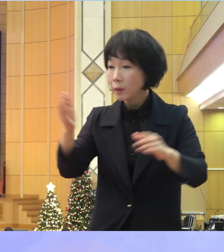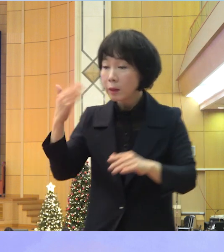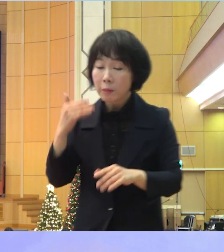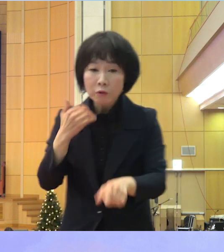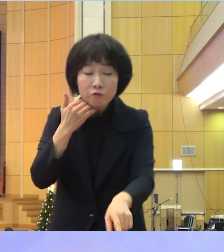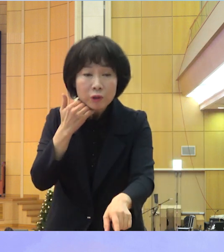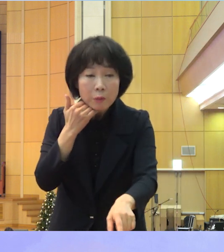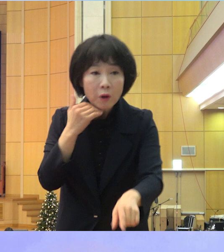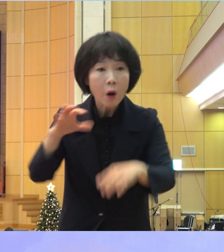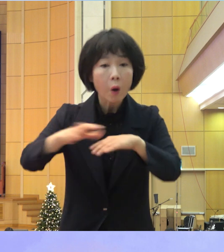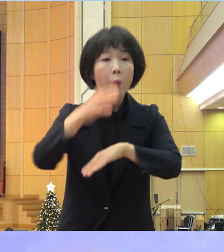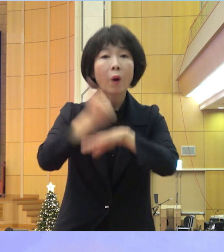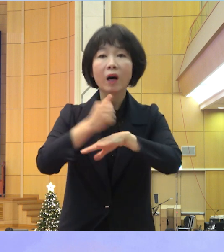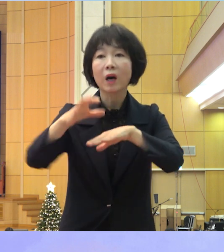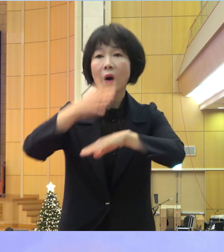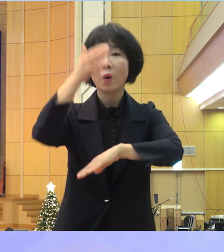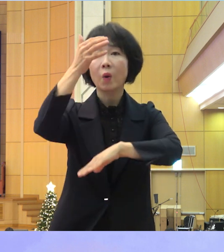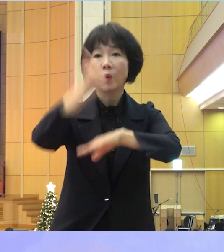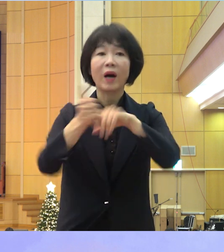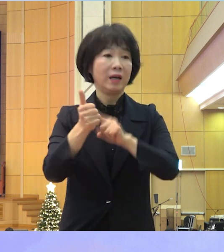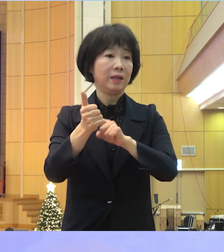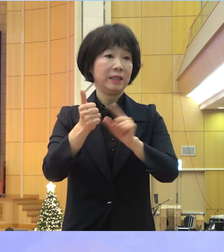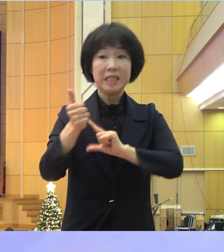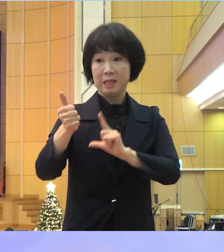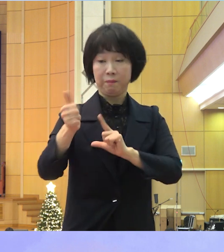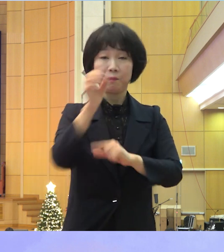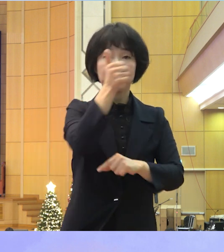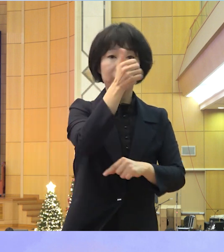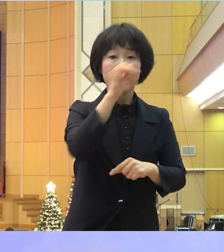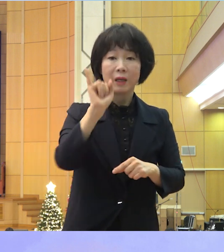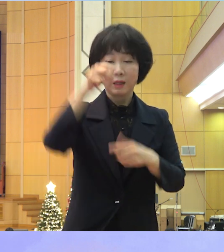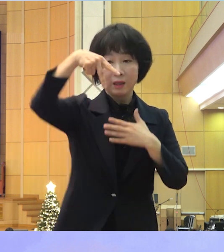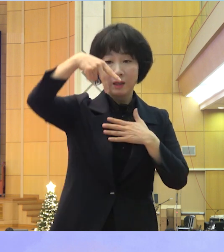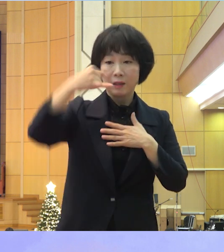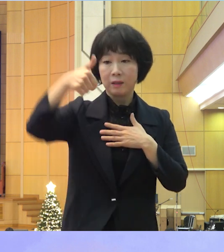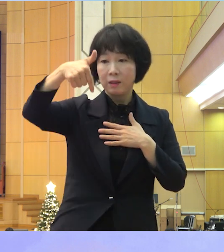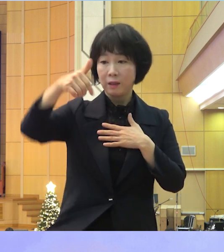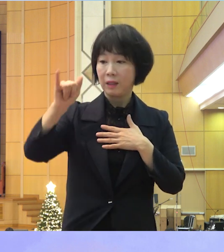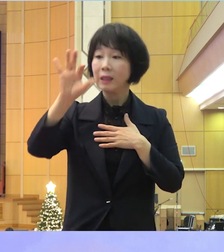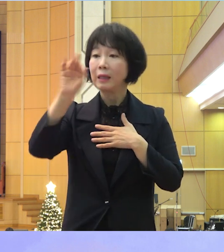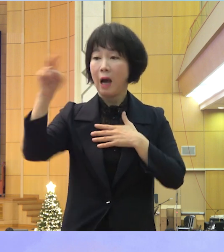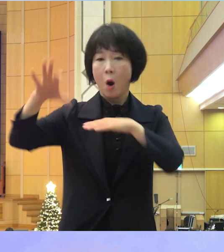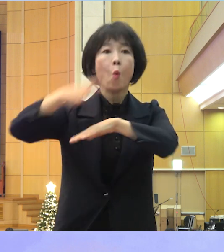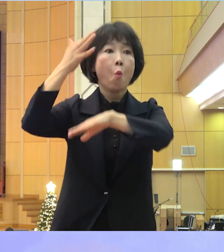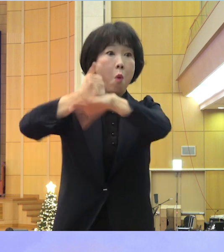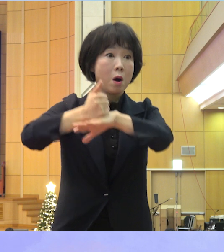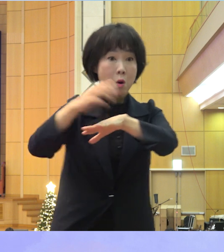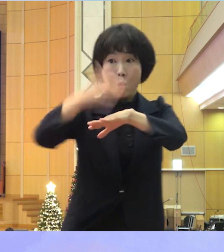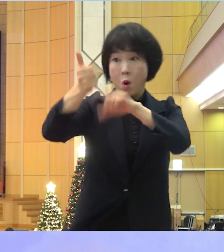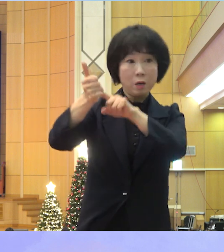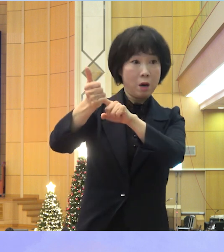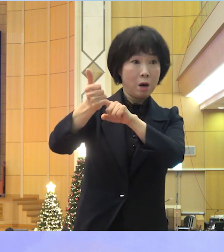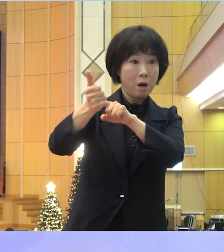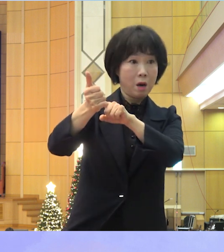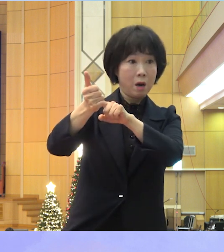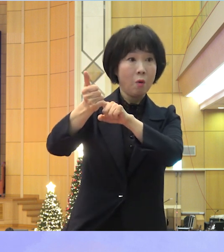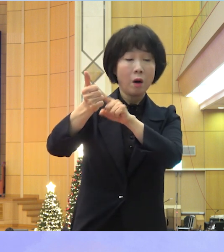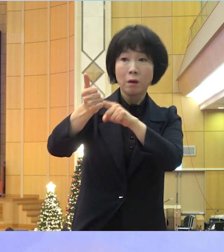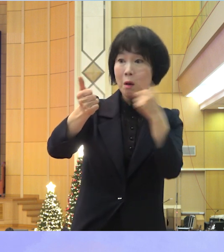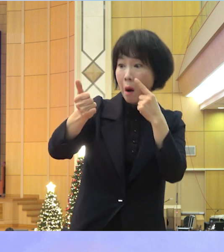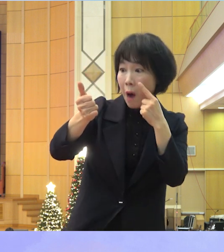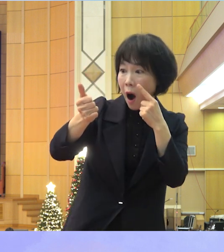히스기야 왕은요, 이사야 38장 1절에 보면 죽을 병에 걸렸습니다. 사람이